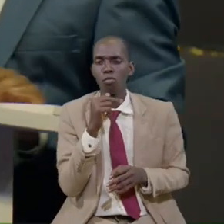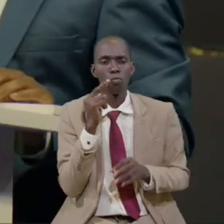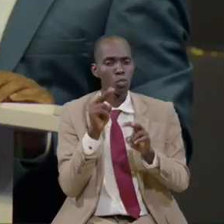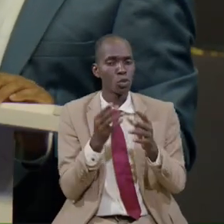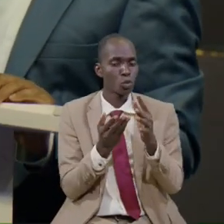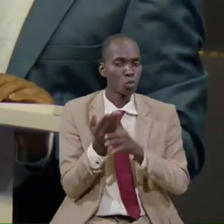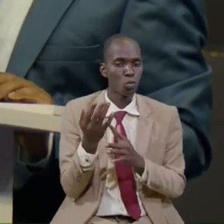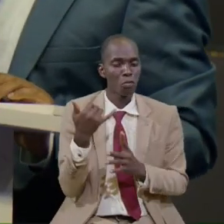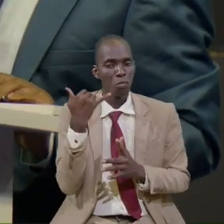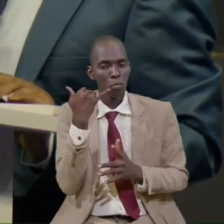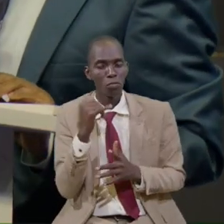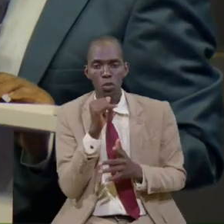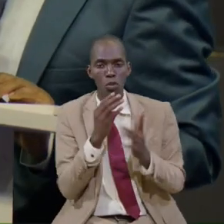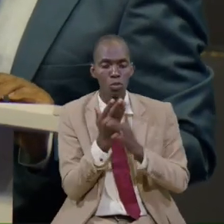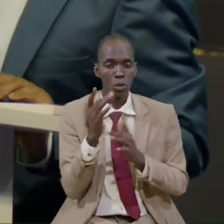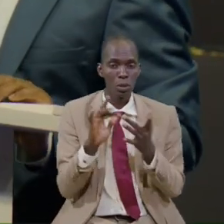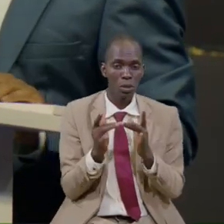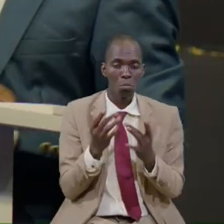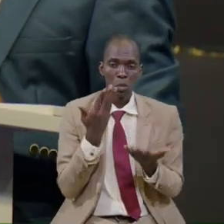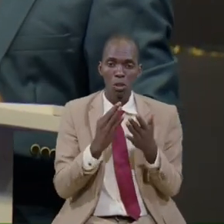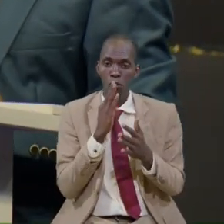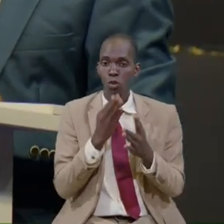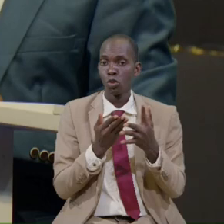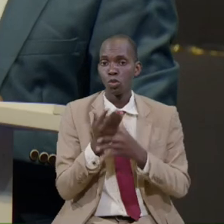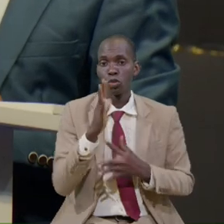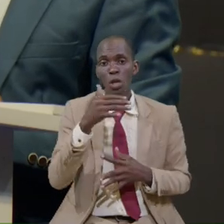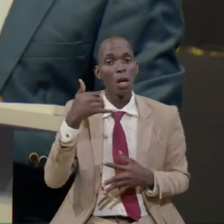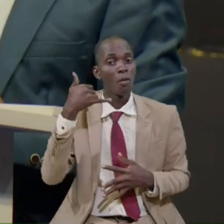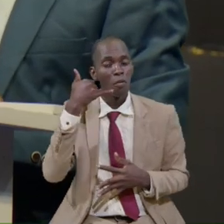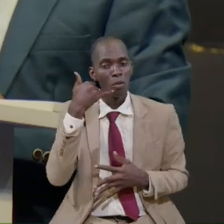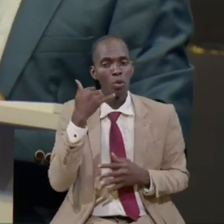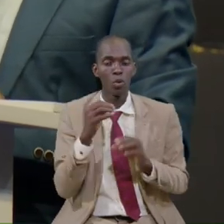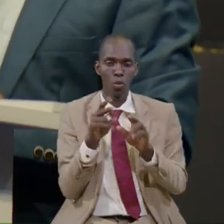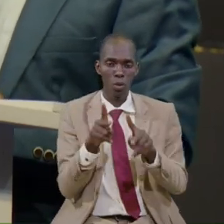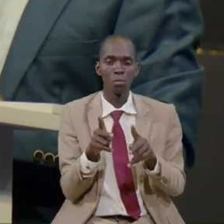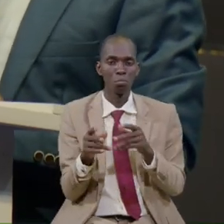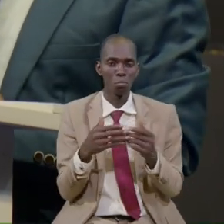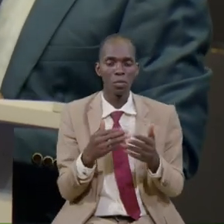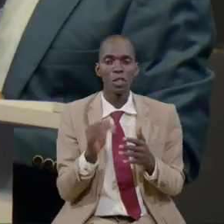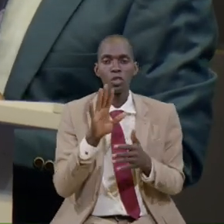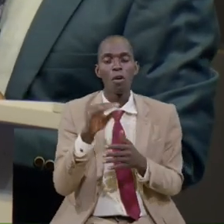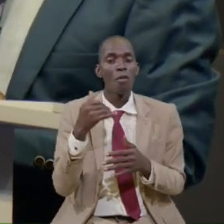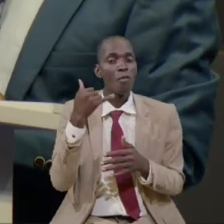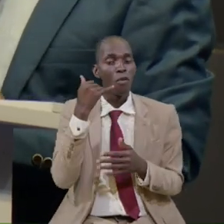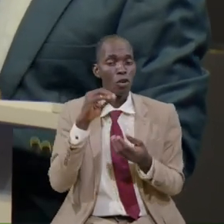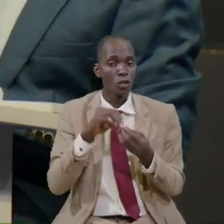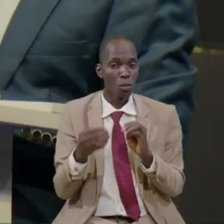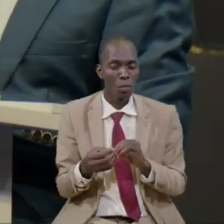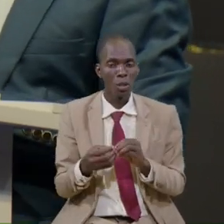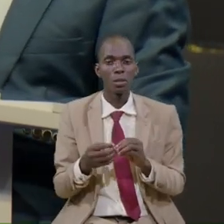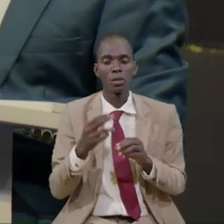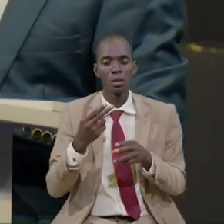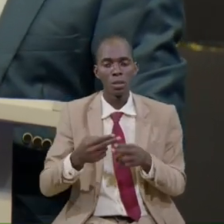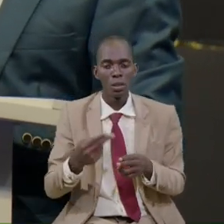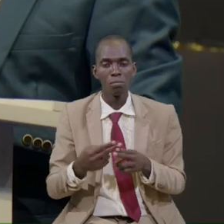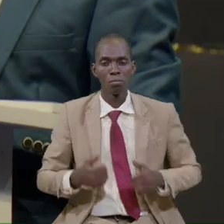télé, vous avez donné votre vie à Christ, envoyez-nous votre nom, votre adresse, là où vous trouvez,